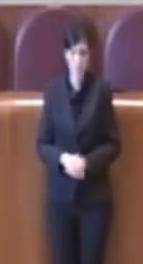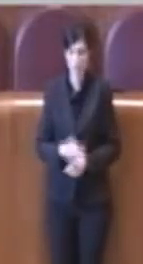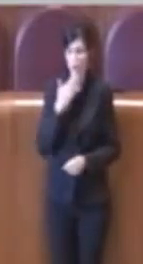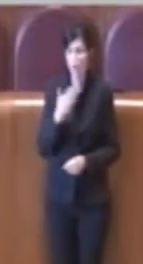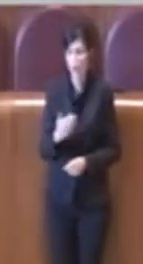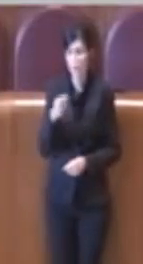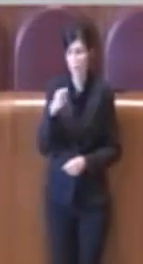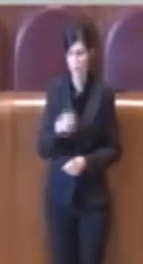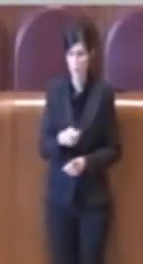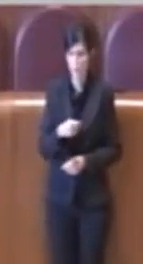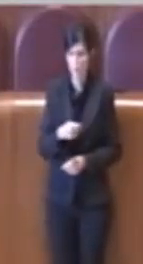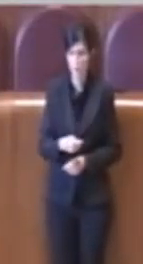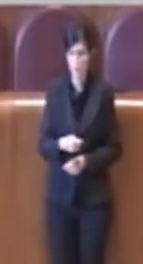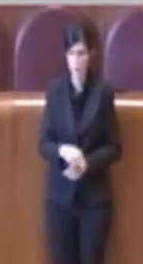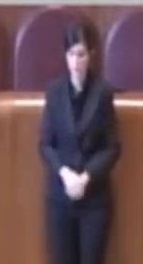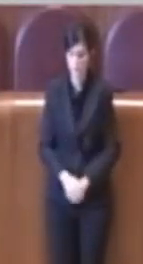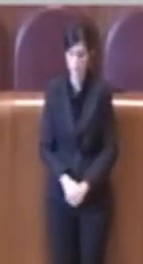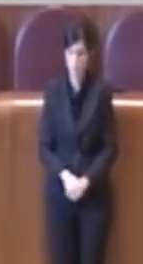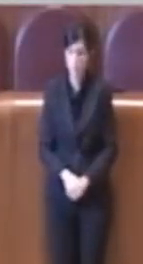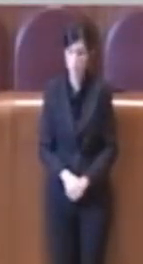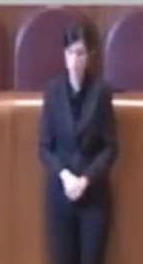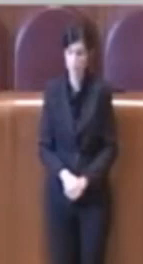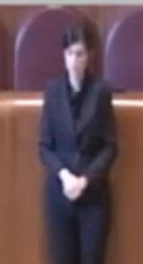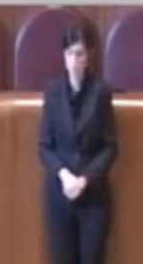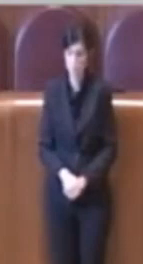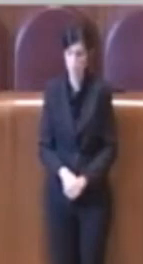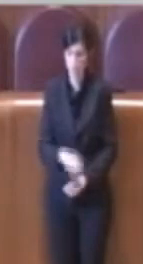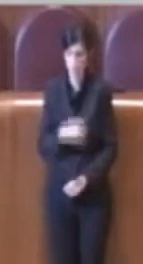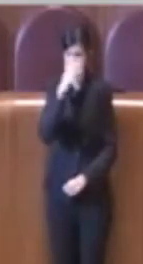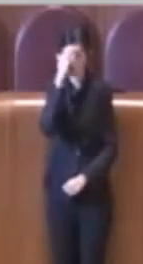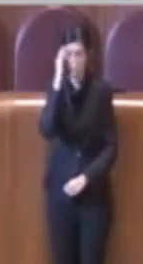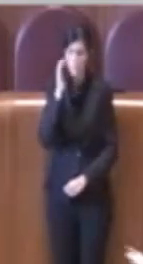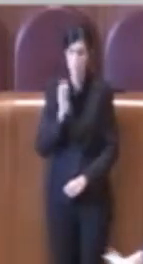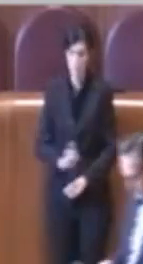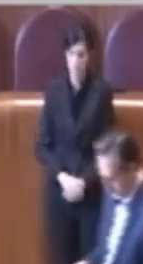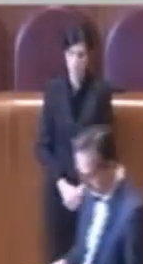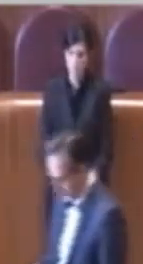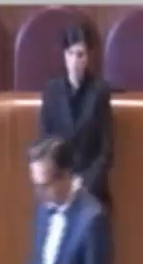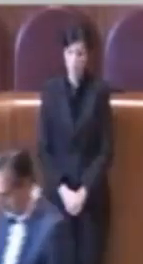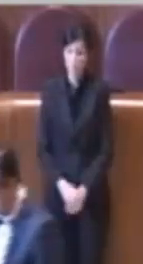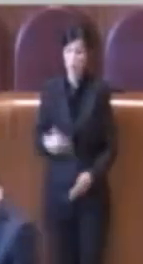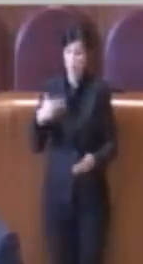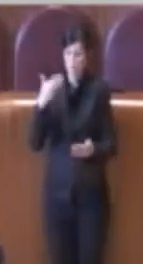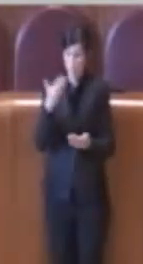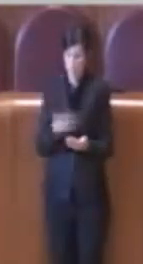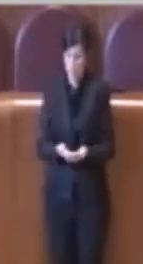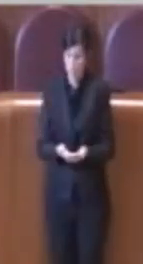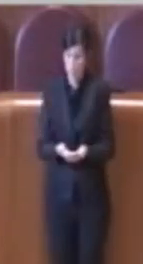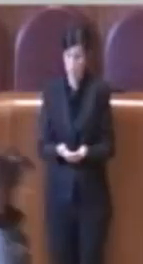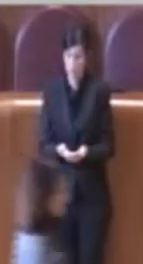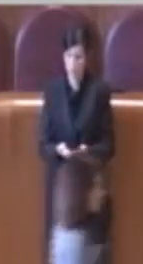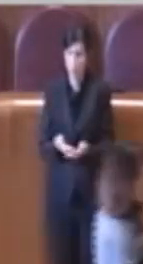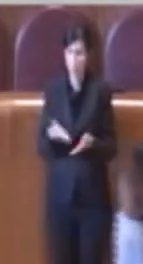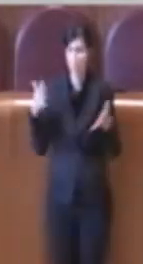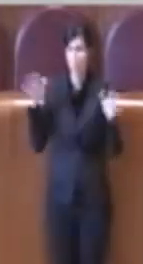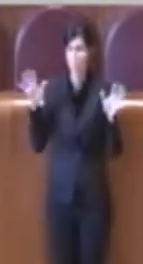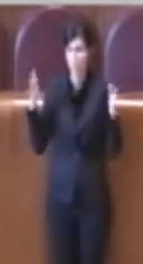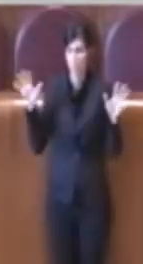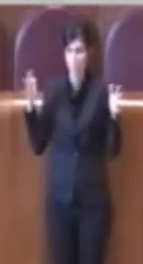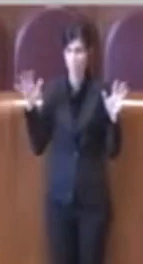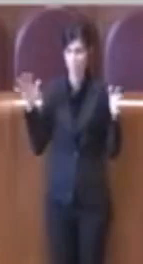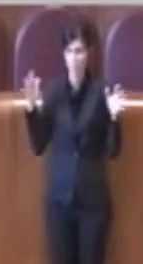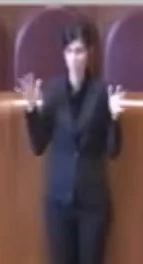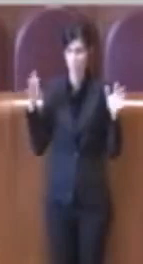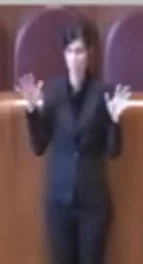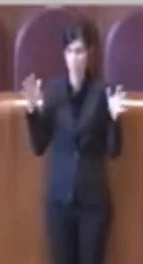Grazie Presidente. Naturalmente per questa mozione va il plauso,